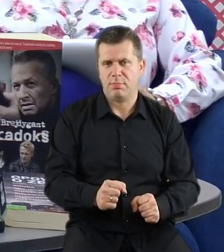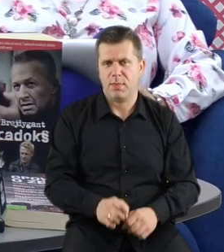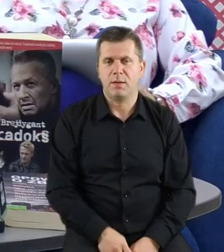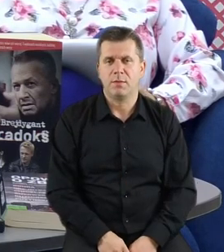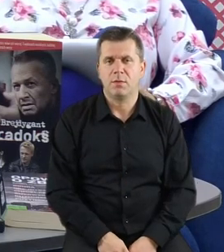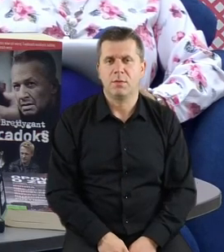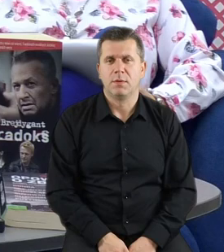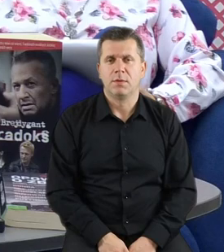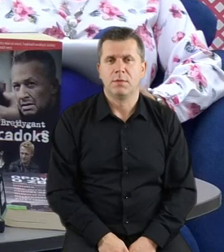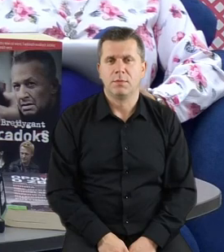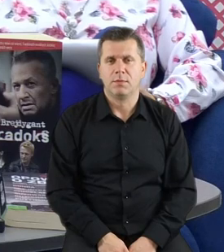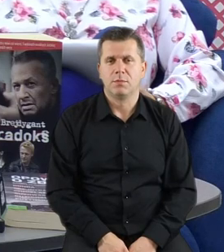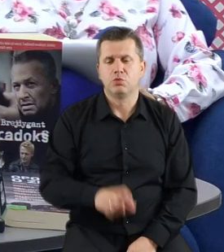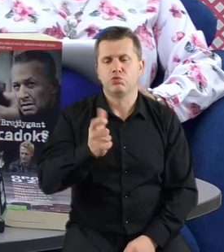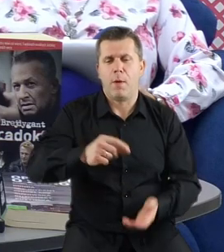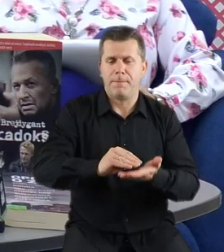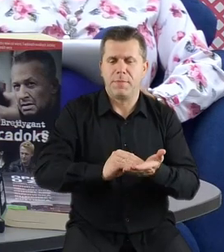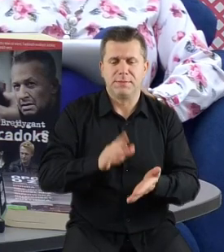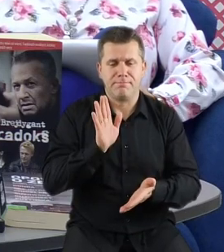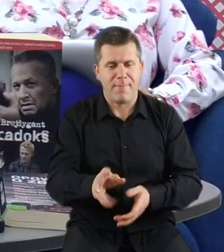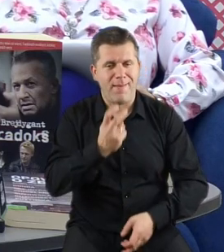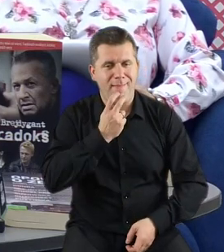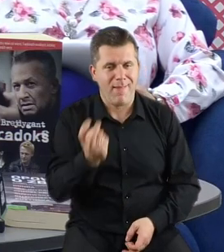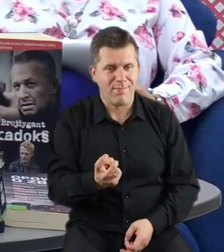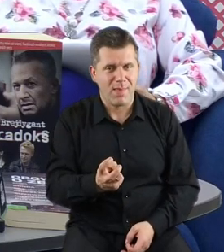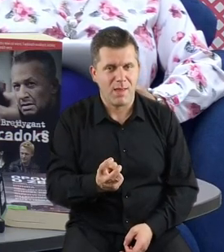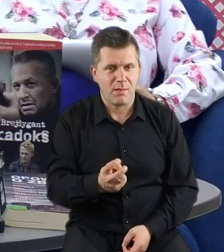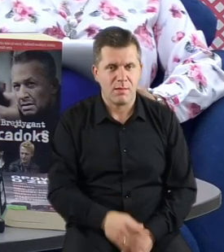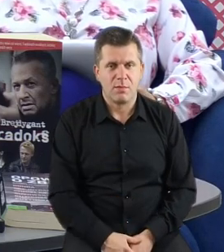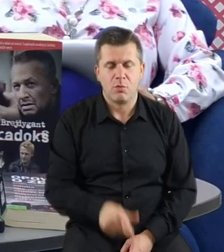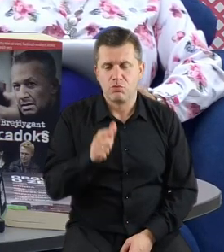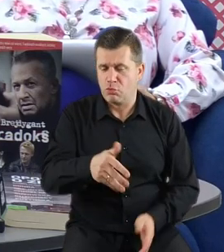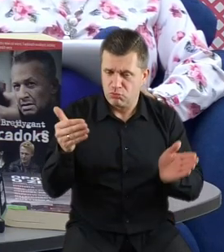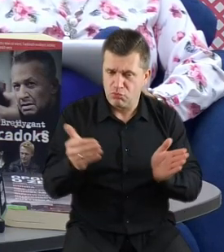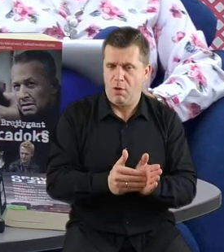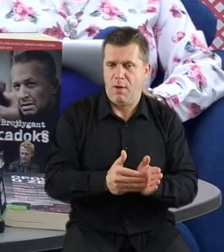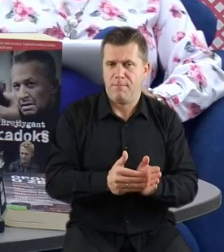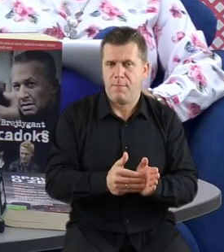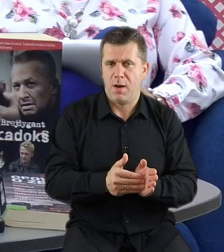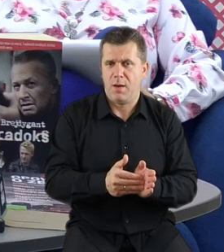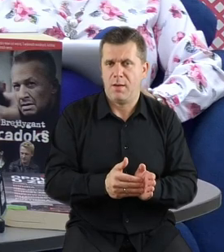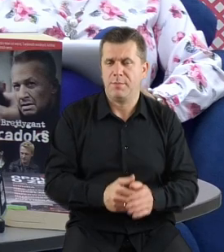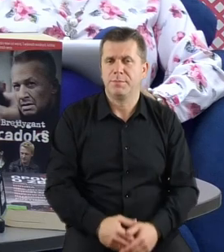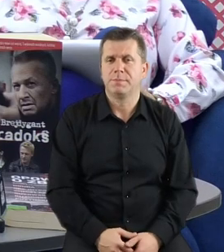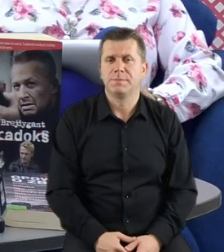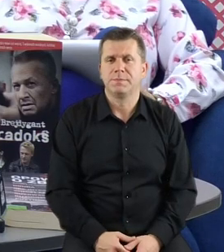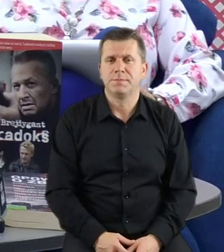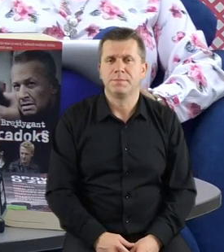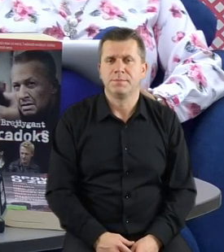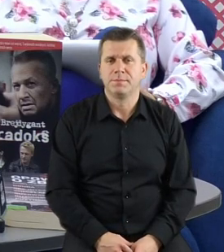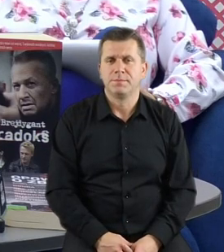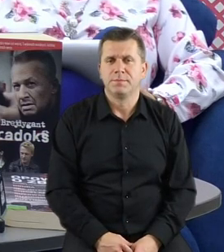żeby to, co się pisze, miało energię, no to trzeba, to jest taki